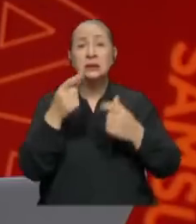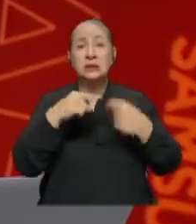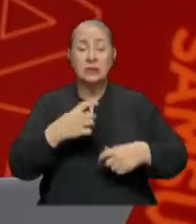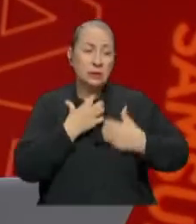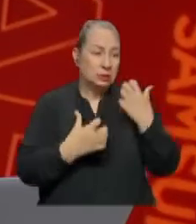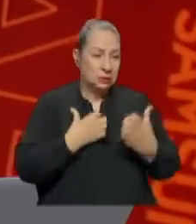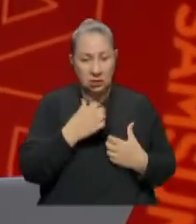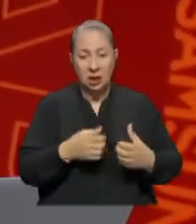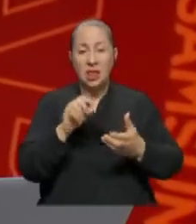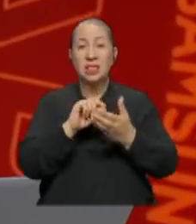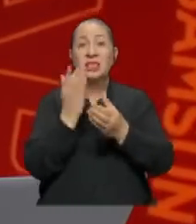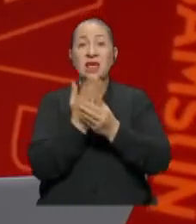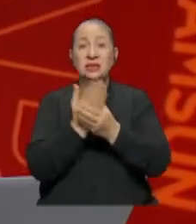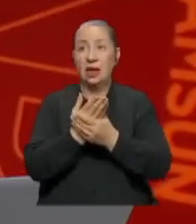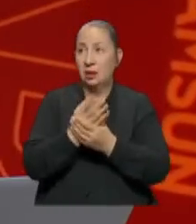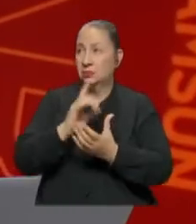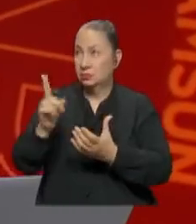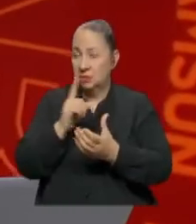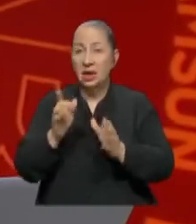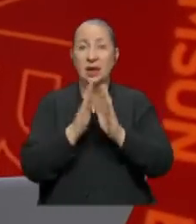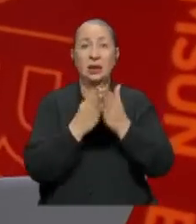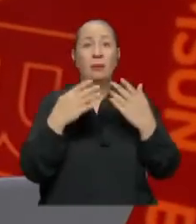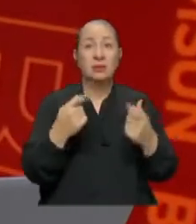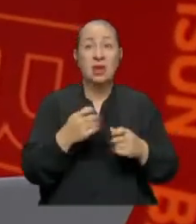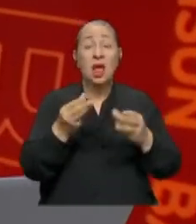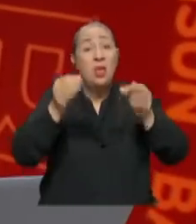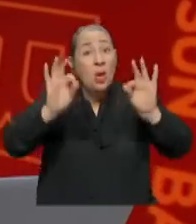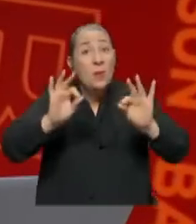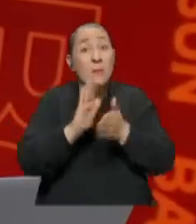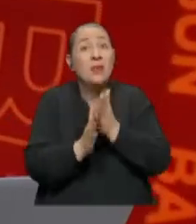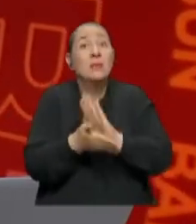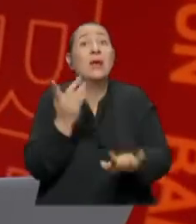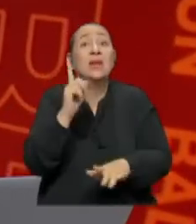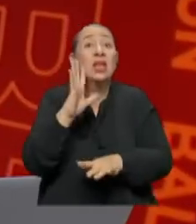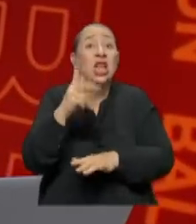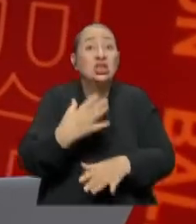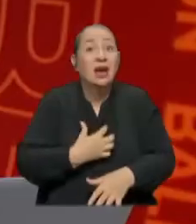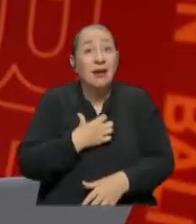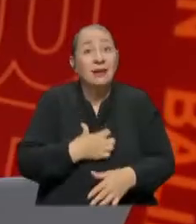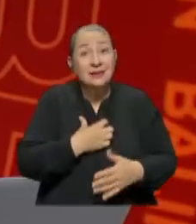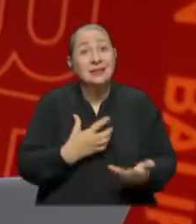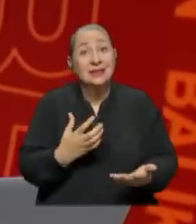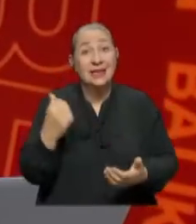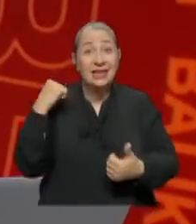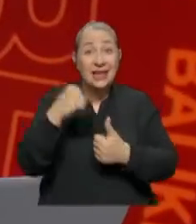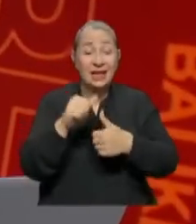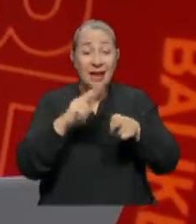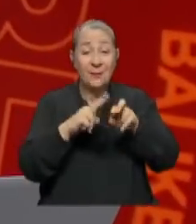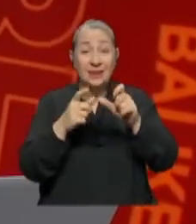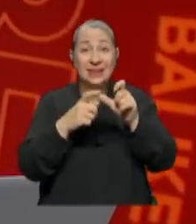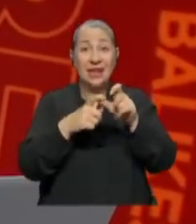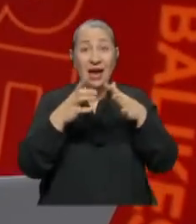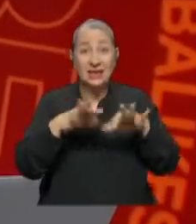stresi yaşamak, dershane ve kitap masrafı ve en önemlisi de bitmeyen bir gelecek kaygısı. Yeniden